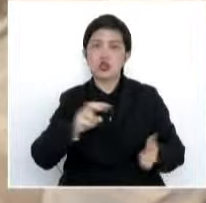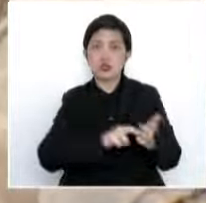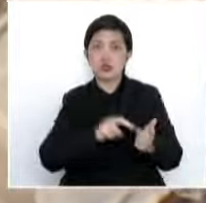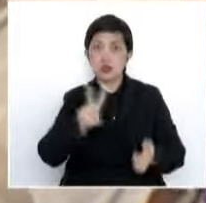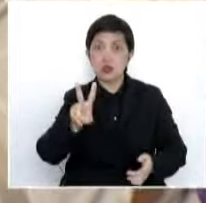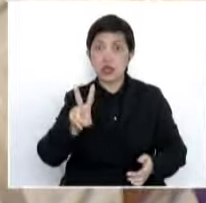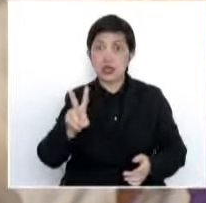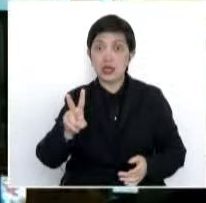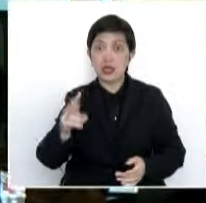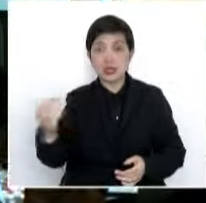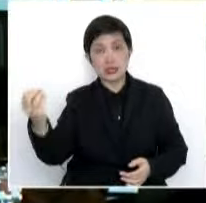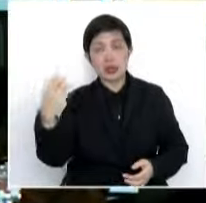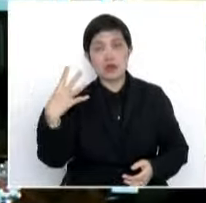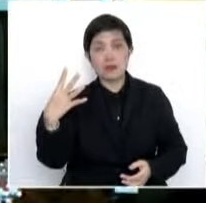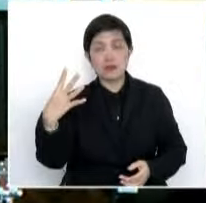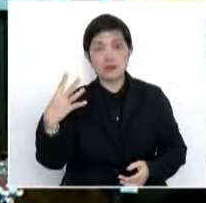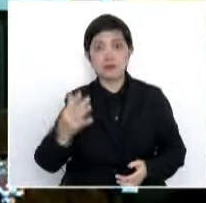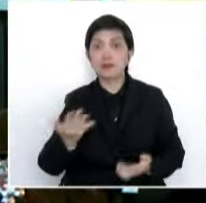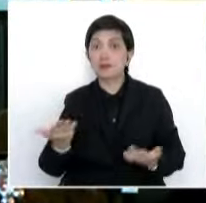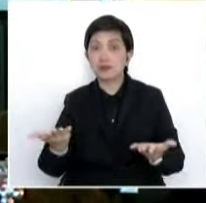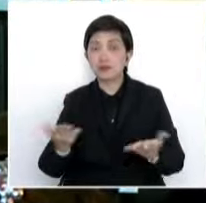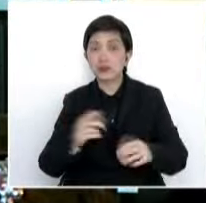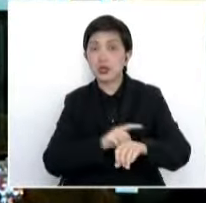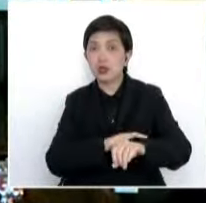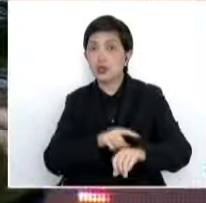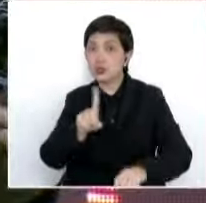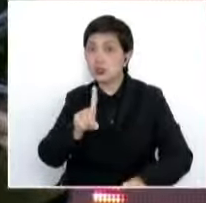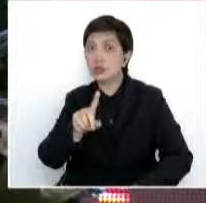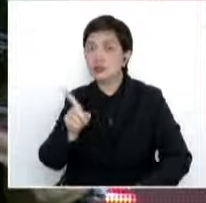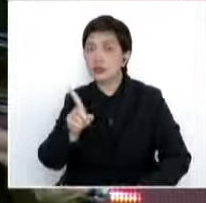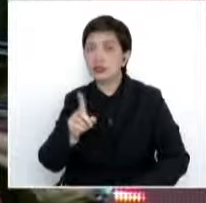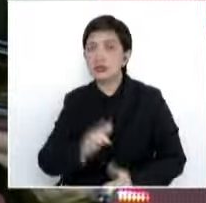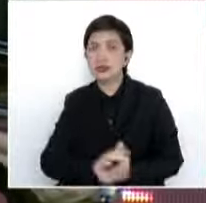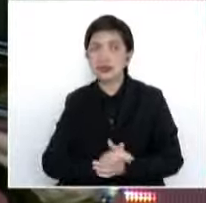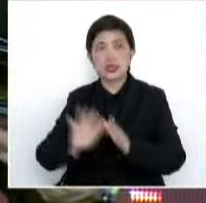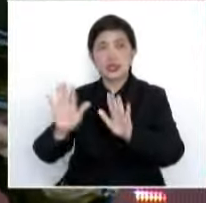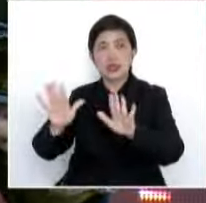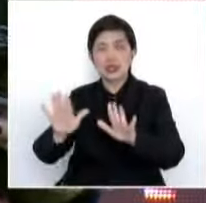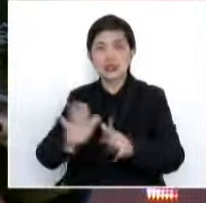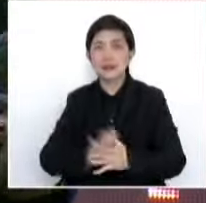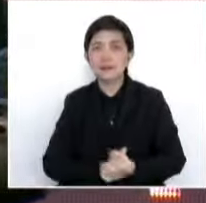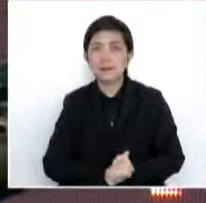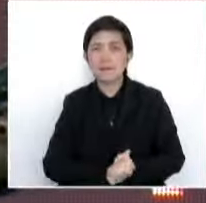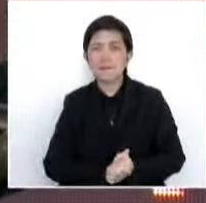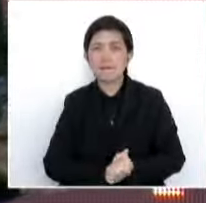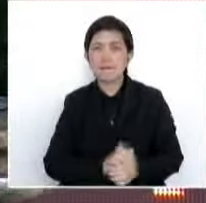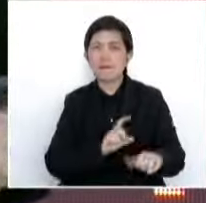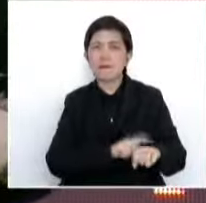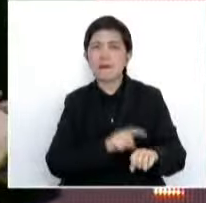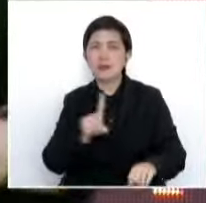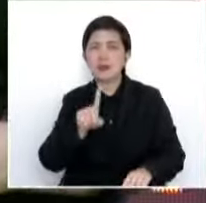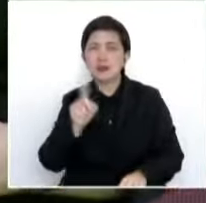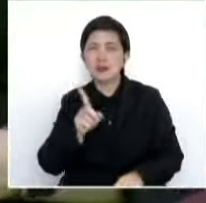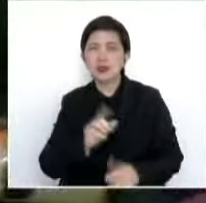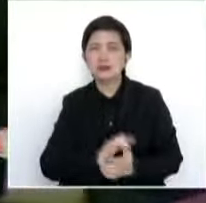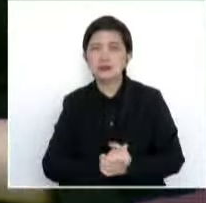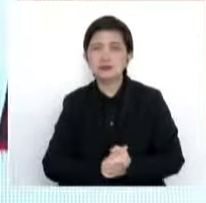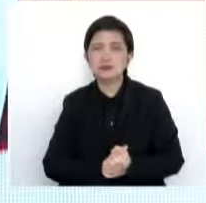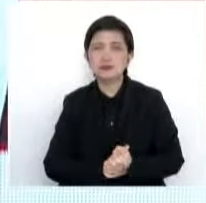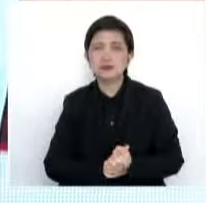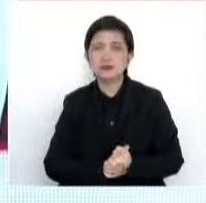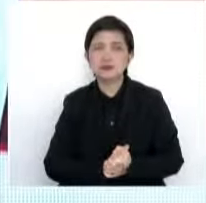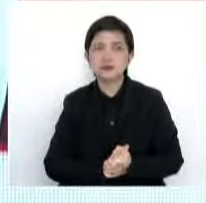merespon tanggapan dari Pasangan calon nomor urut 1 waktu anda 1 menit Oke tenang dulu waktu anda 1 menit silakan